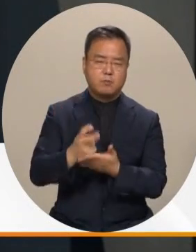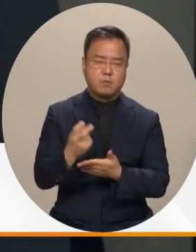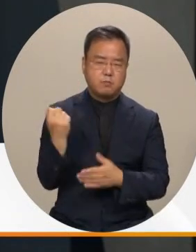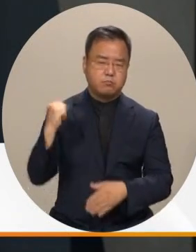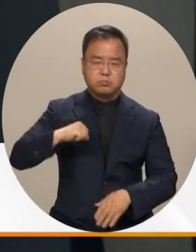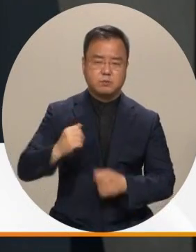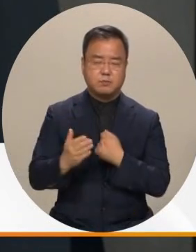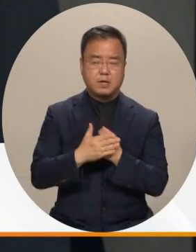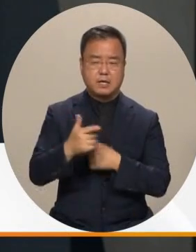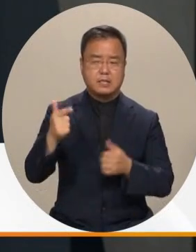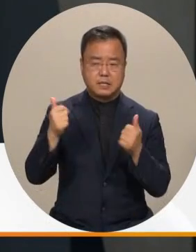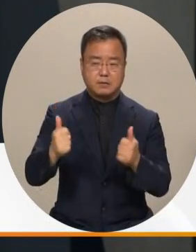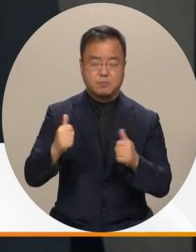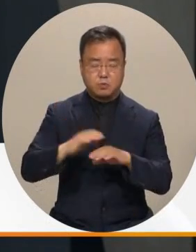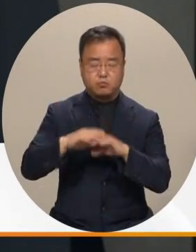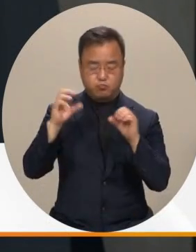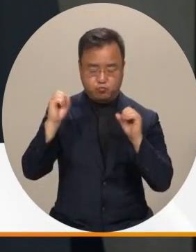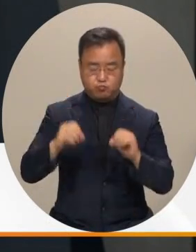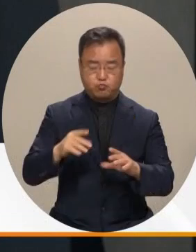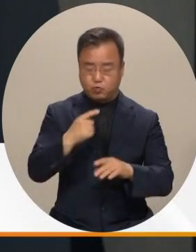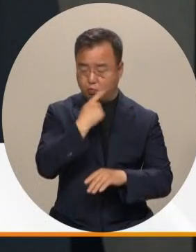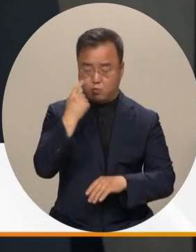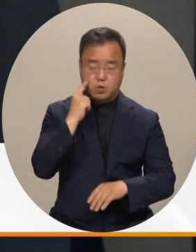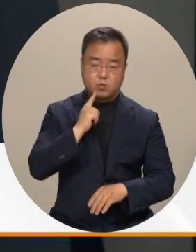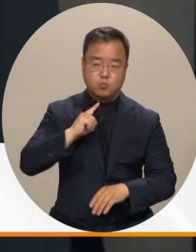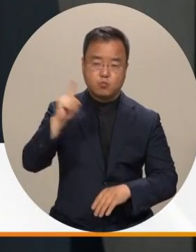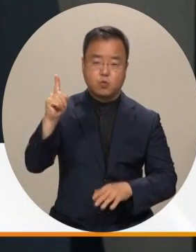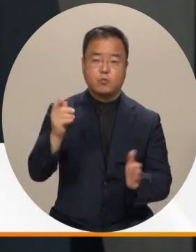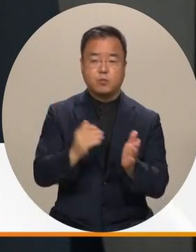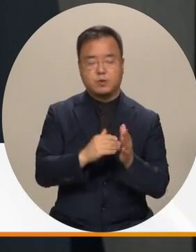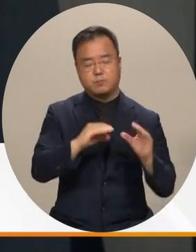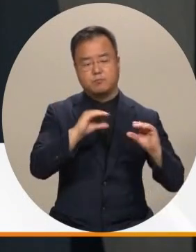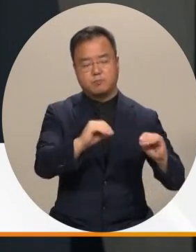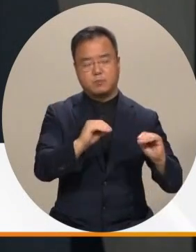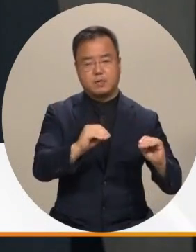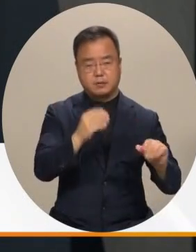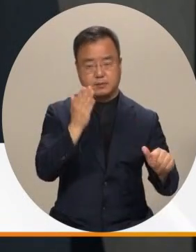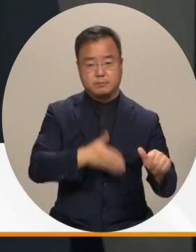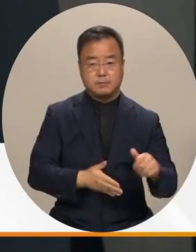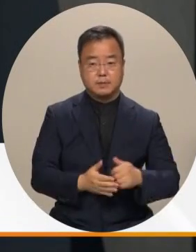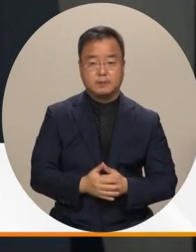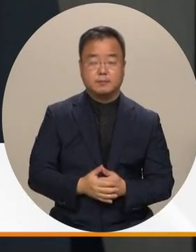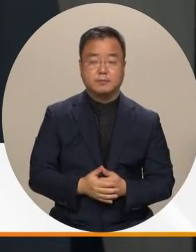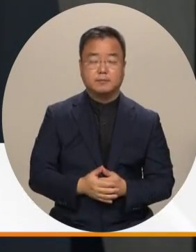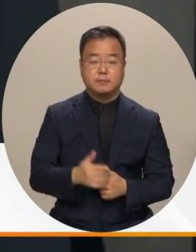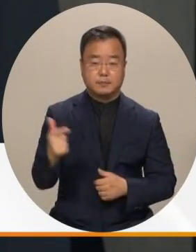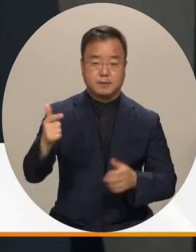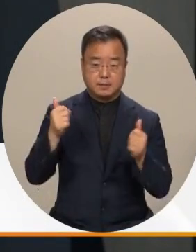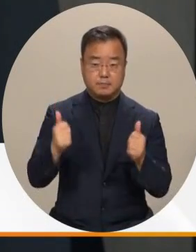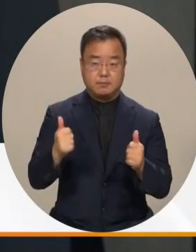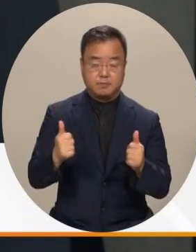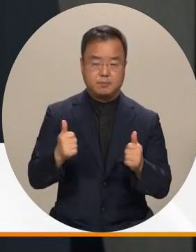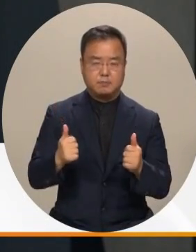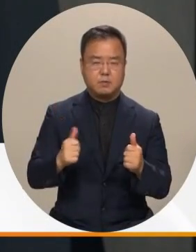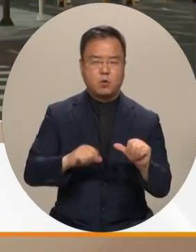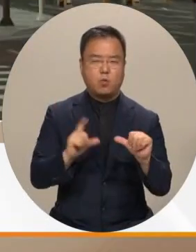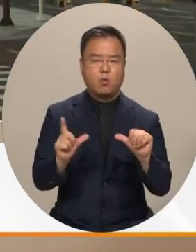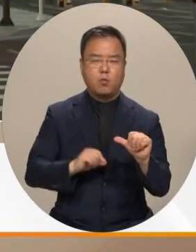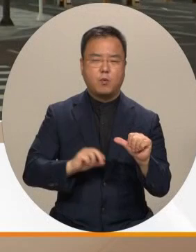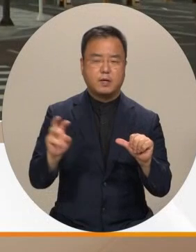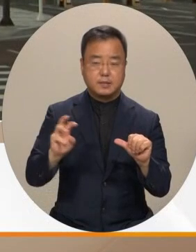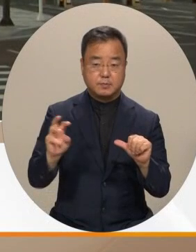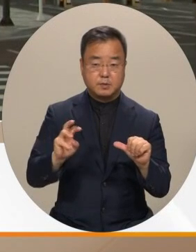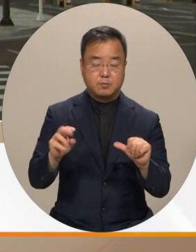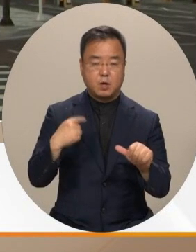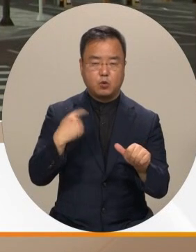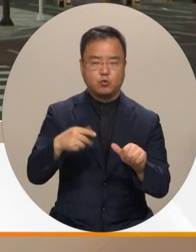대법원의 무효 확인 소송을 제기하고 집행정지 신청도 했습니다 이에 대법원은 지난 달 30일 교육청이